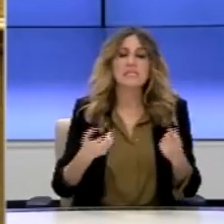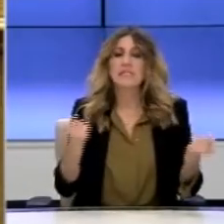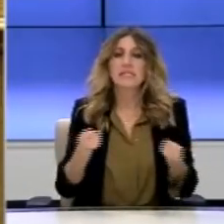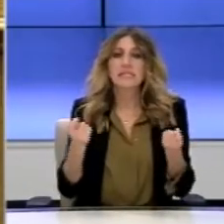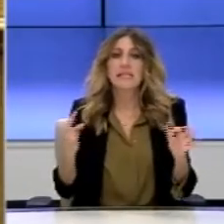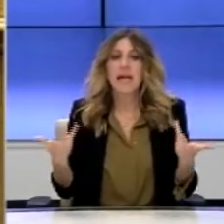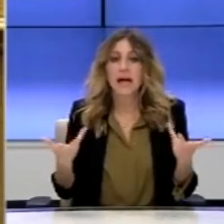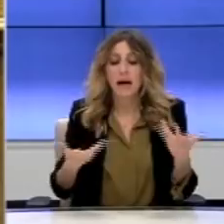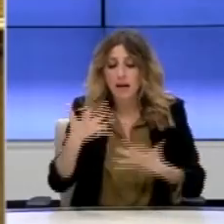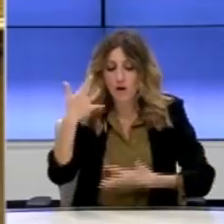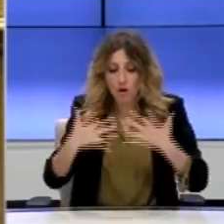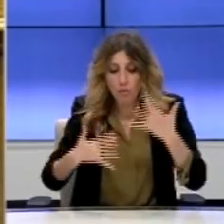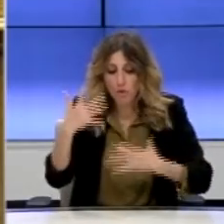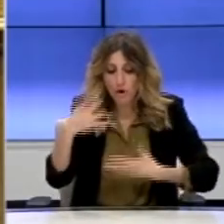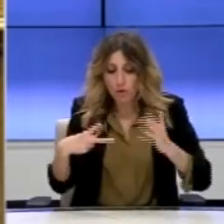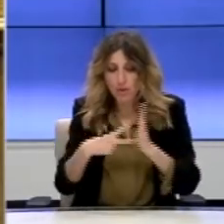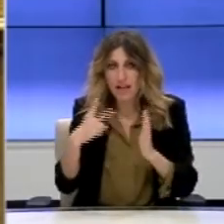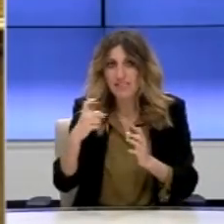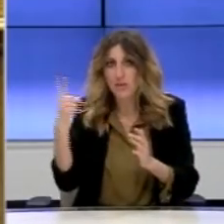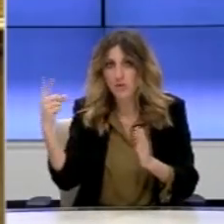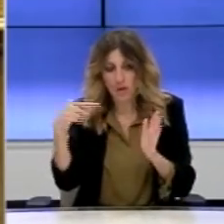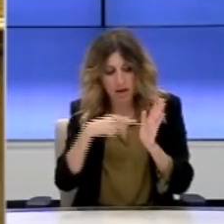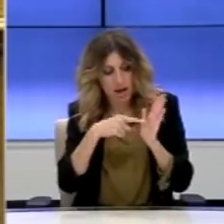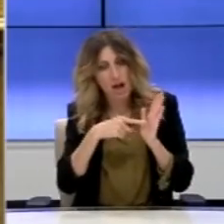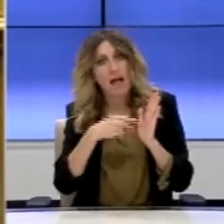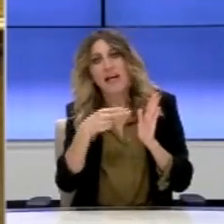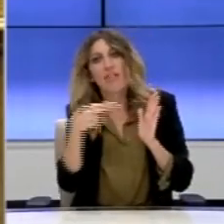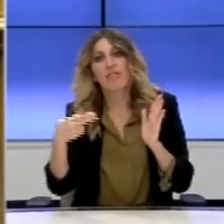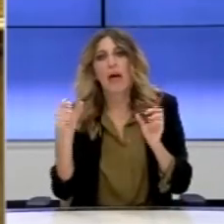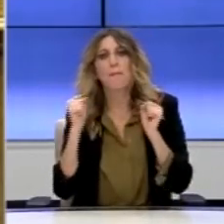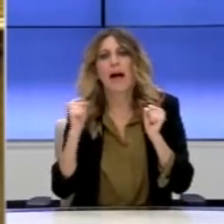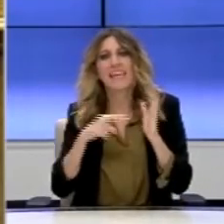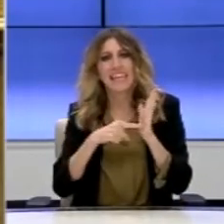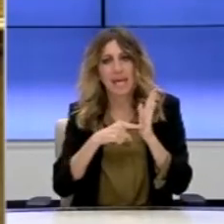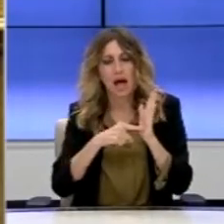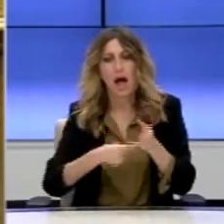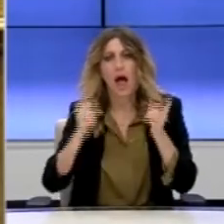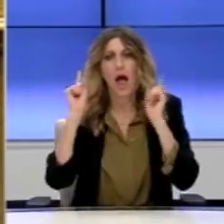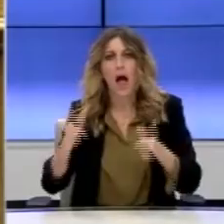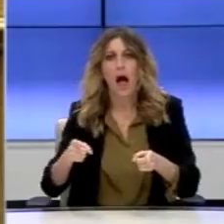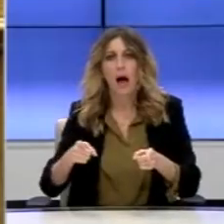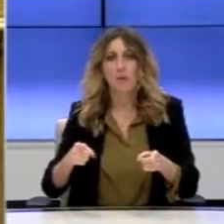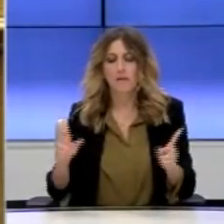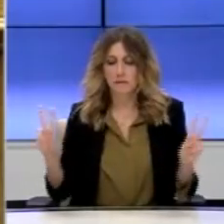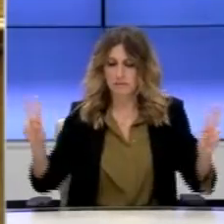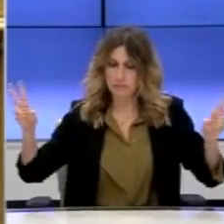προϋπολογισμό για την υγεία το 2021 να περικόψει από την